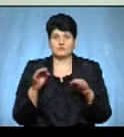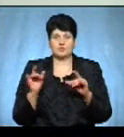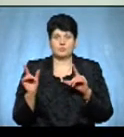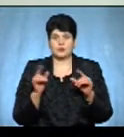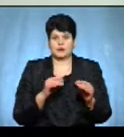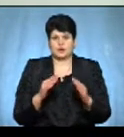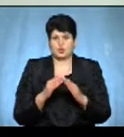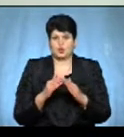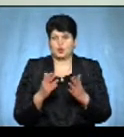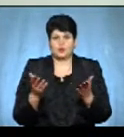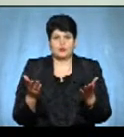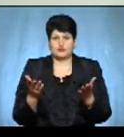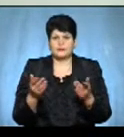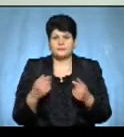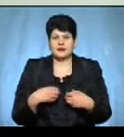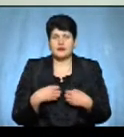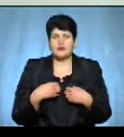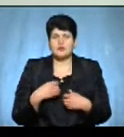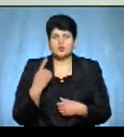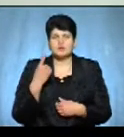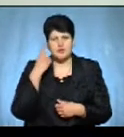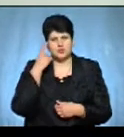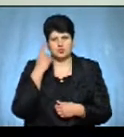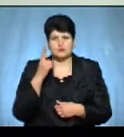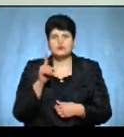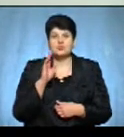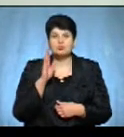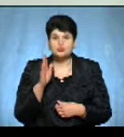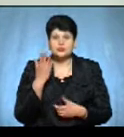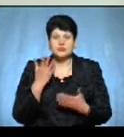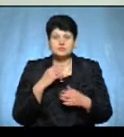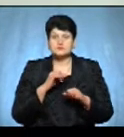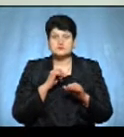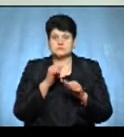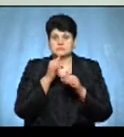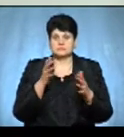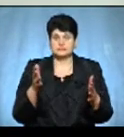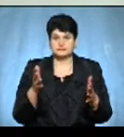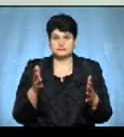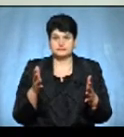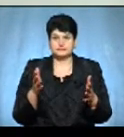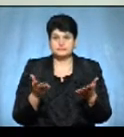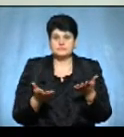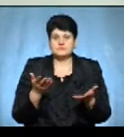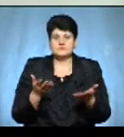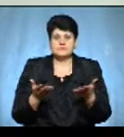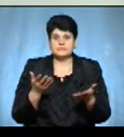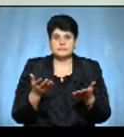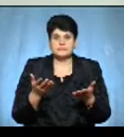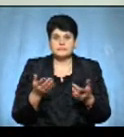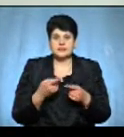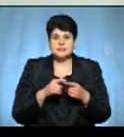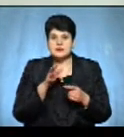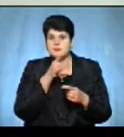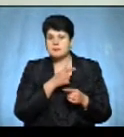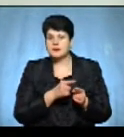типу, поїхати додому. І лякала тільки одна думка, навіть що буде, якщо ми не вистоїмо. І якось, знаєте, за весь